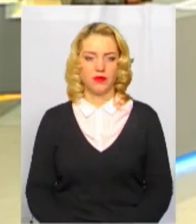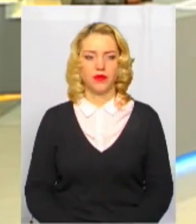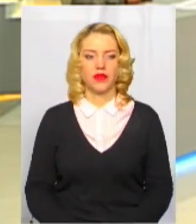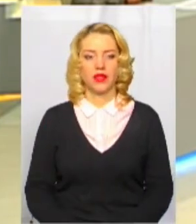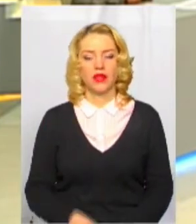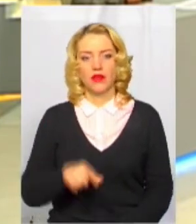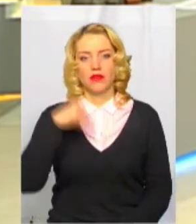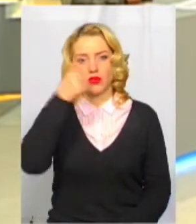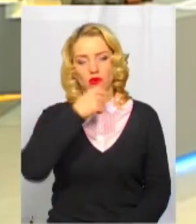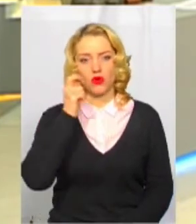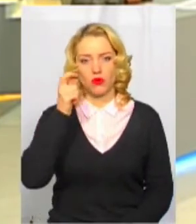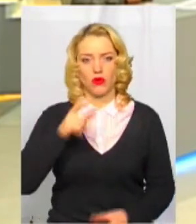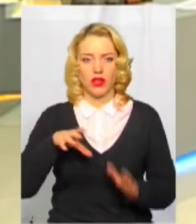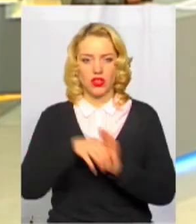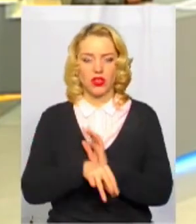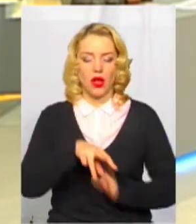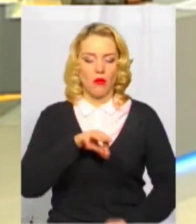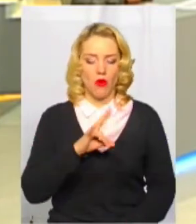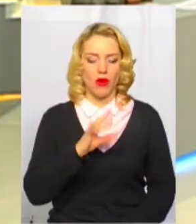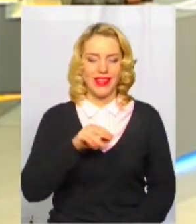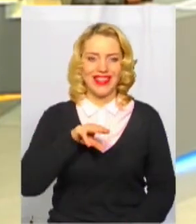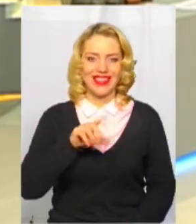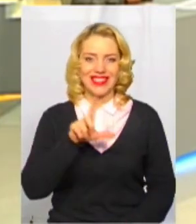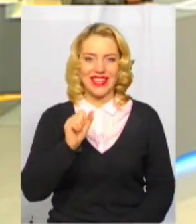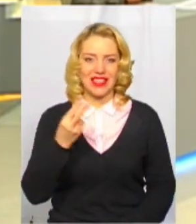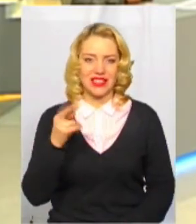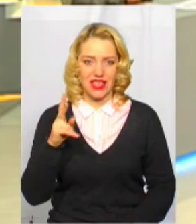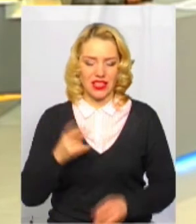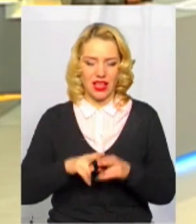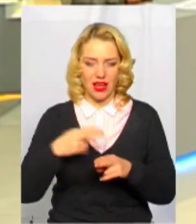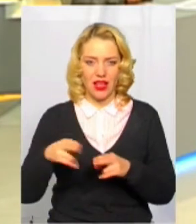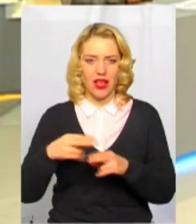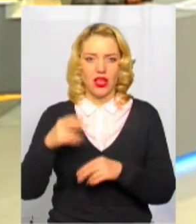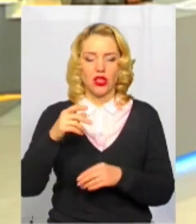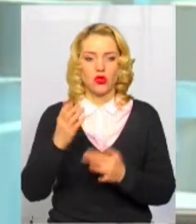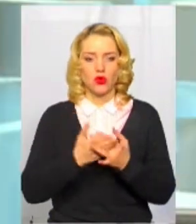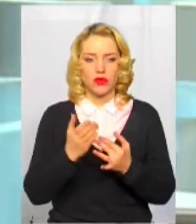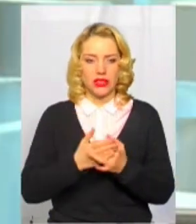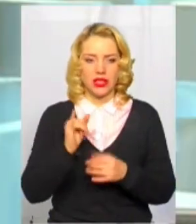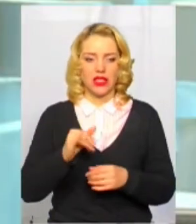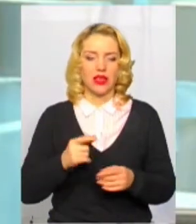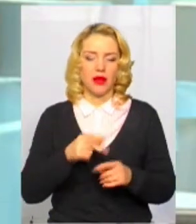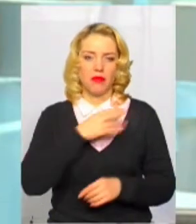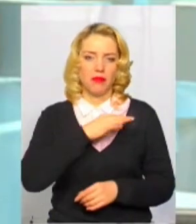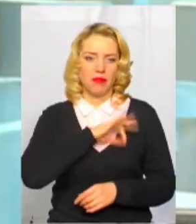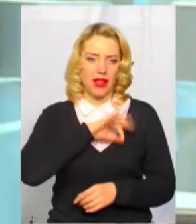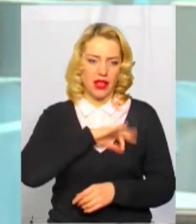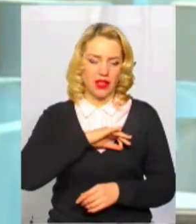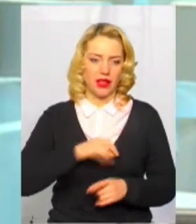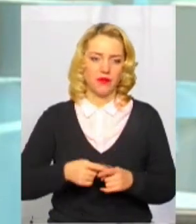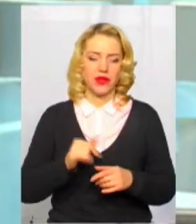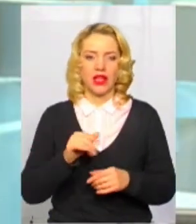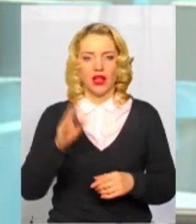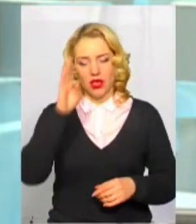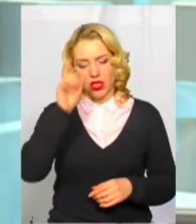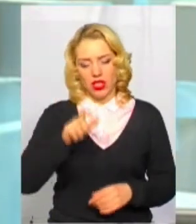Цьогоріч в Україні запроваджено монетизацію субсидій з 1 жовтня і пільг на оплату житлово-комунальних послуг. От житель